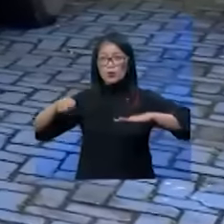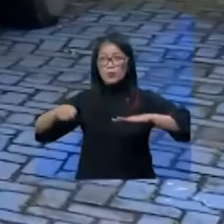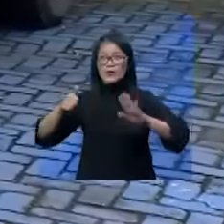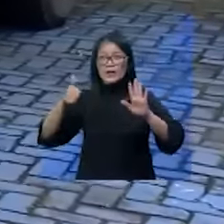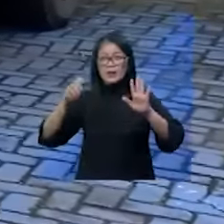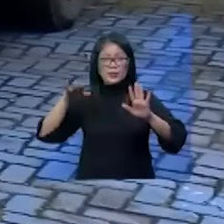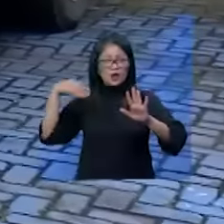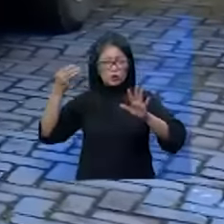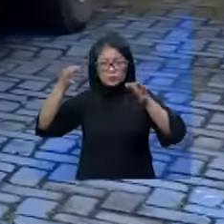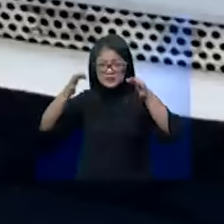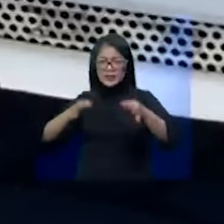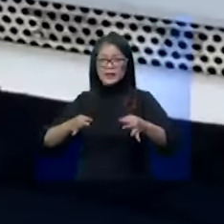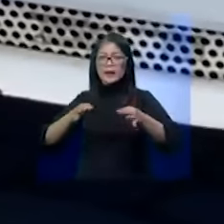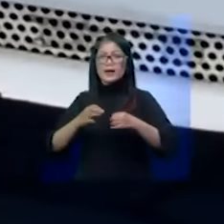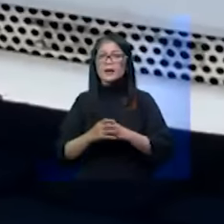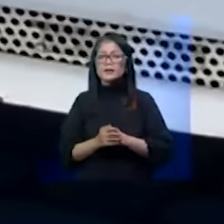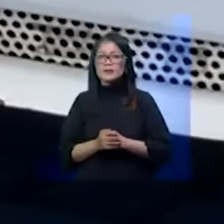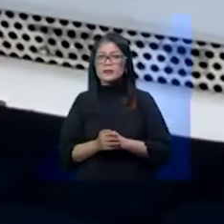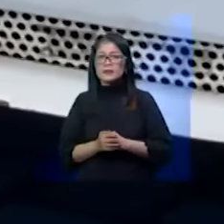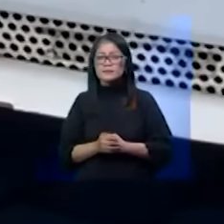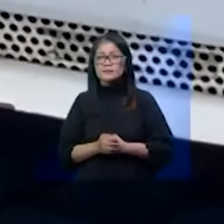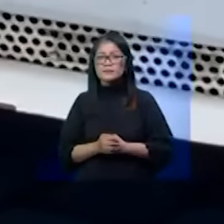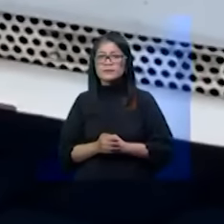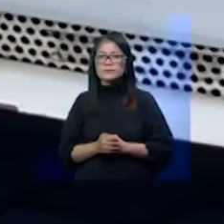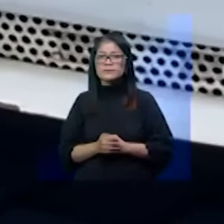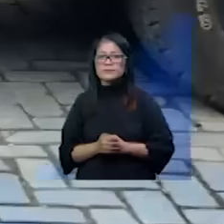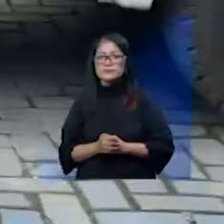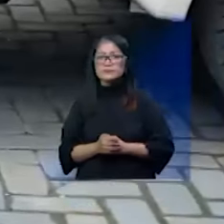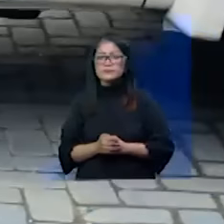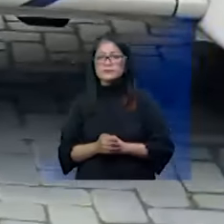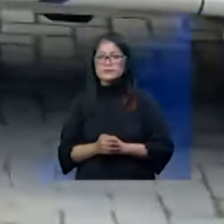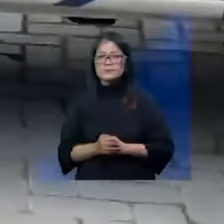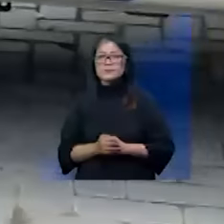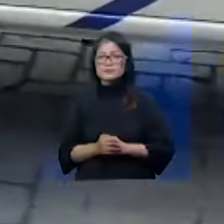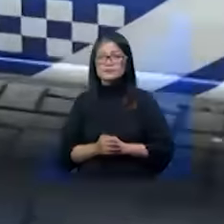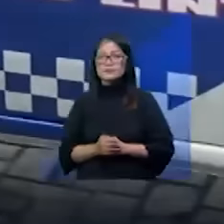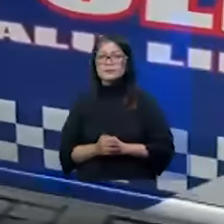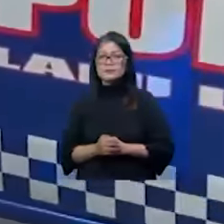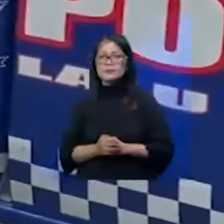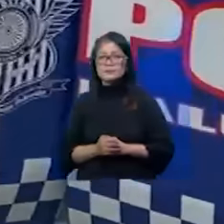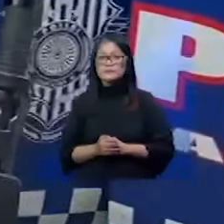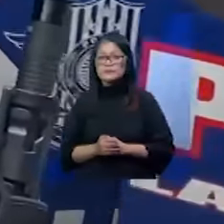Dari Banjarnegara, Jawa Tengah, Elis Novit, iNews, melaporkan.